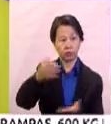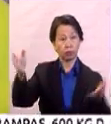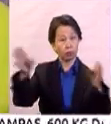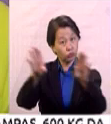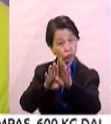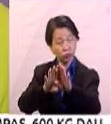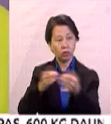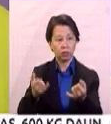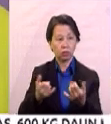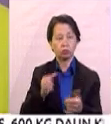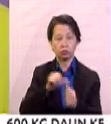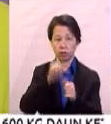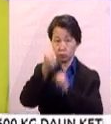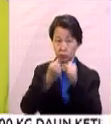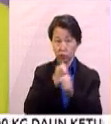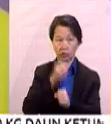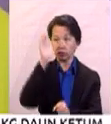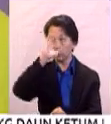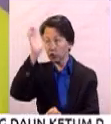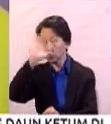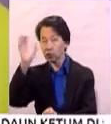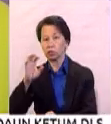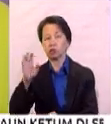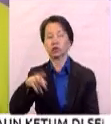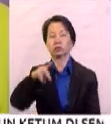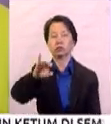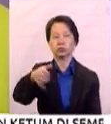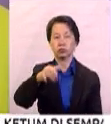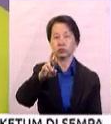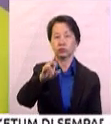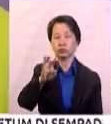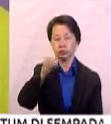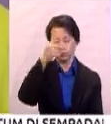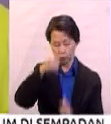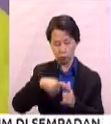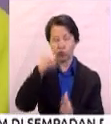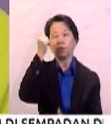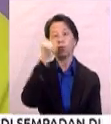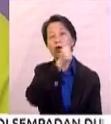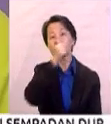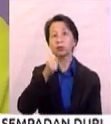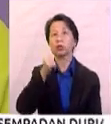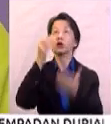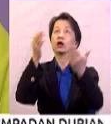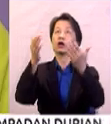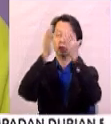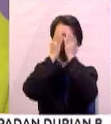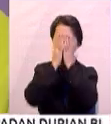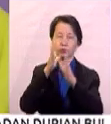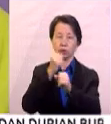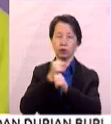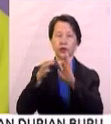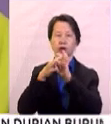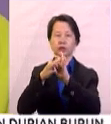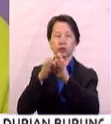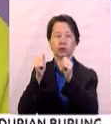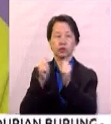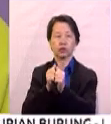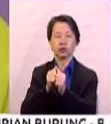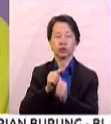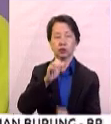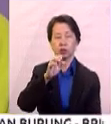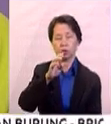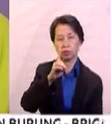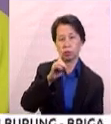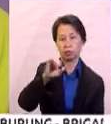tu. Jadi memang setiap tahun kami akan mencari singgasana Rabani untuk bulan Ramadan ini. Alhamdulillah kami dapat kerjasama dengan Disaji